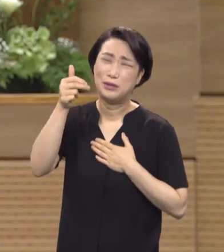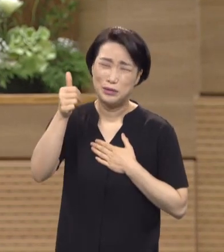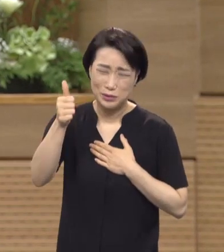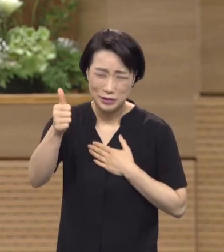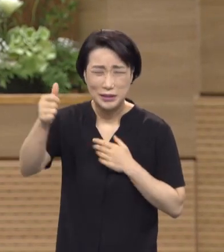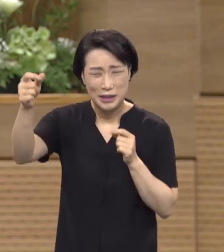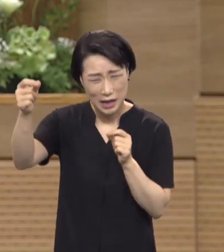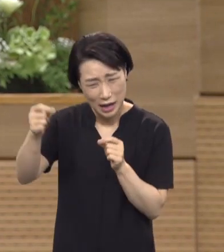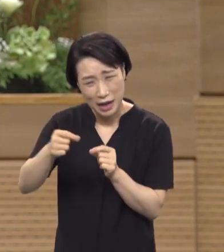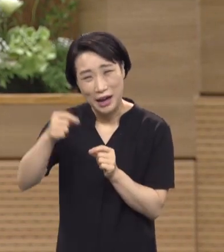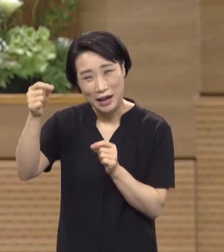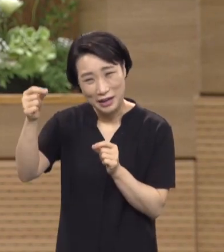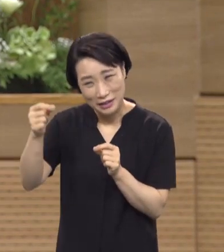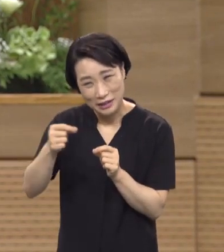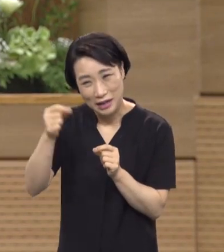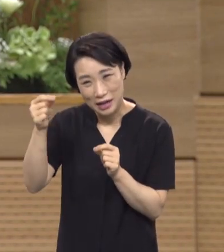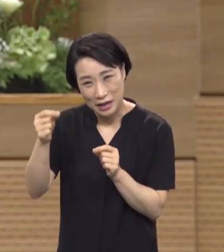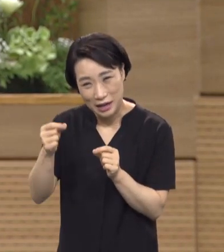주를